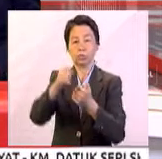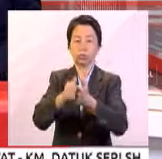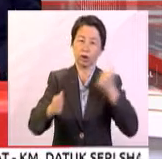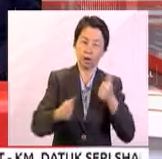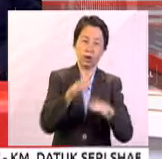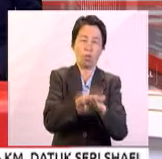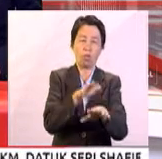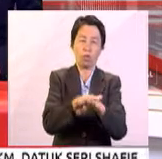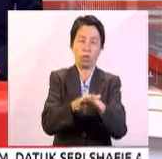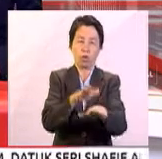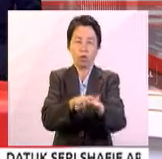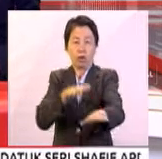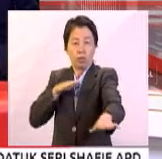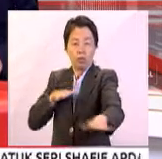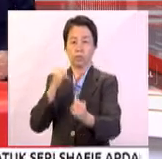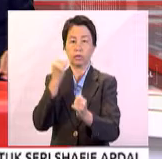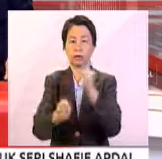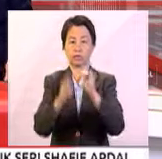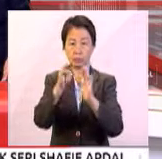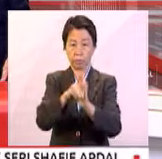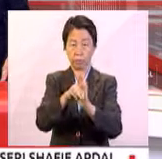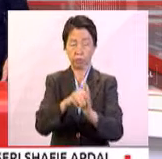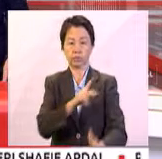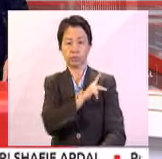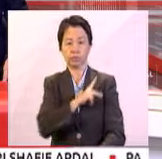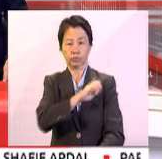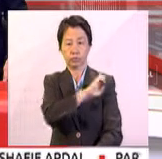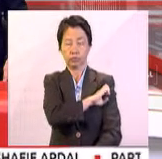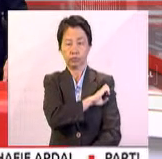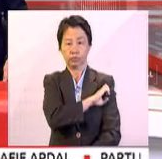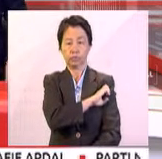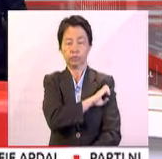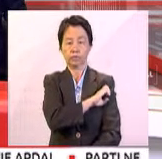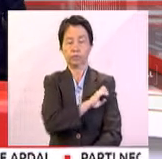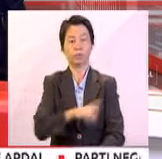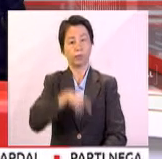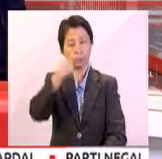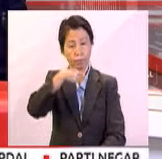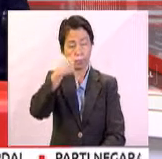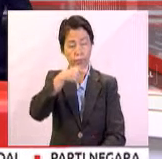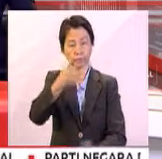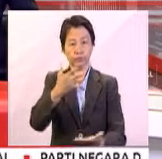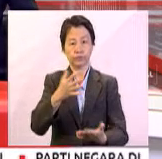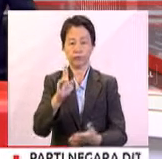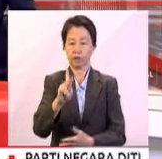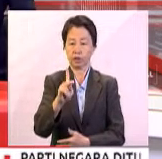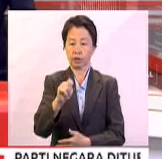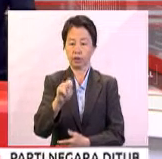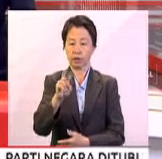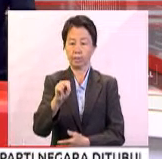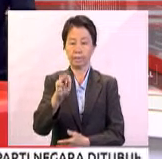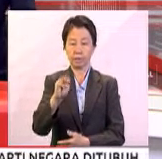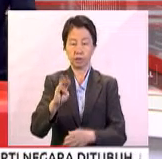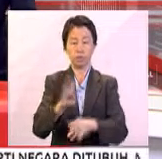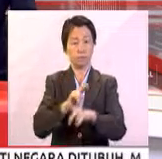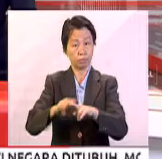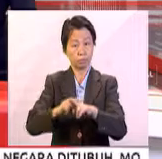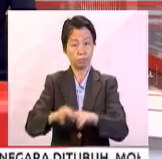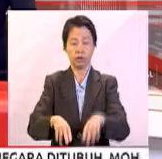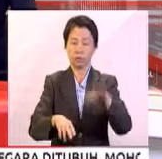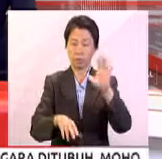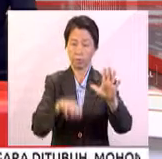kesesakan pada saat akhir jelas ketua pegawai eksekutifnya Mohamad Rani hisham shamsuddin ktmb telah menyediakan